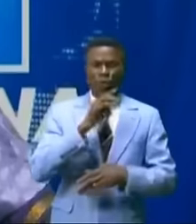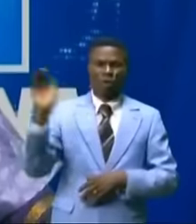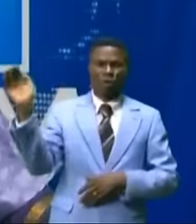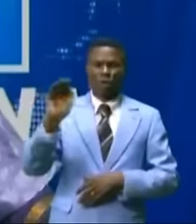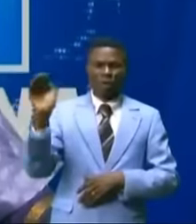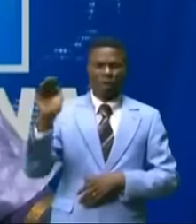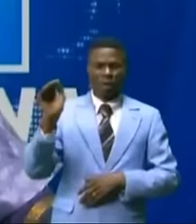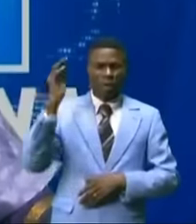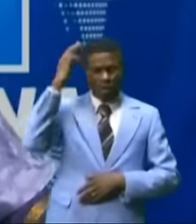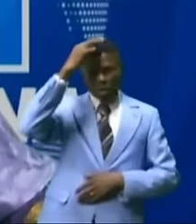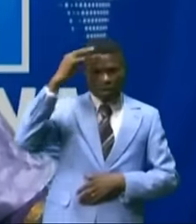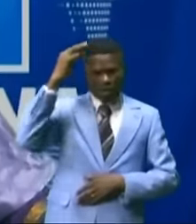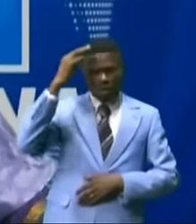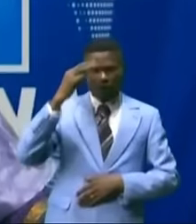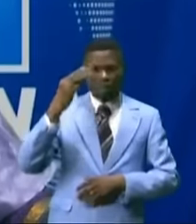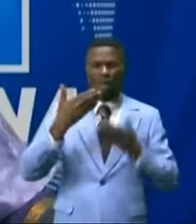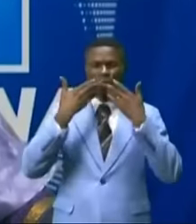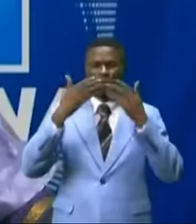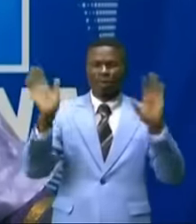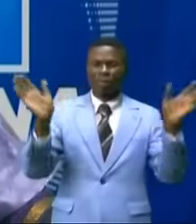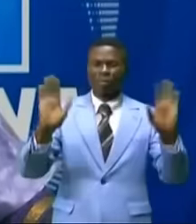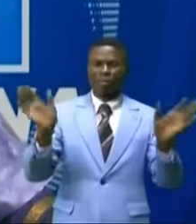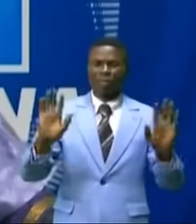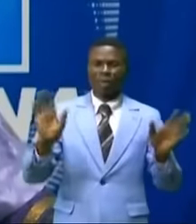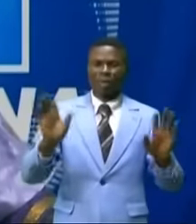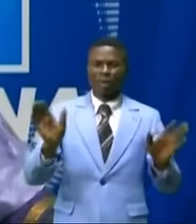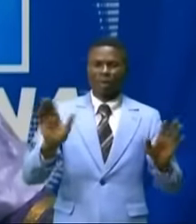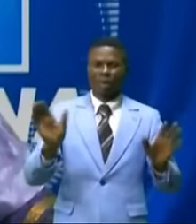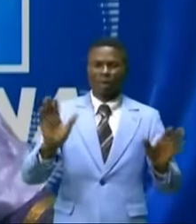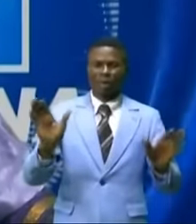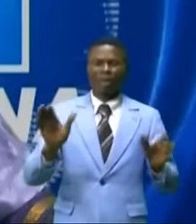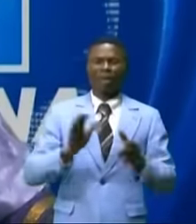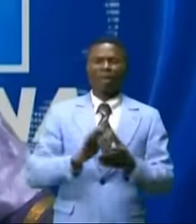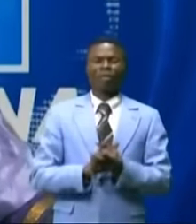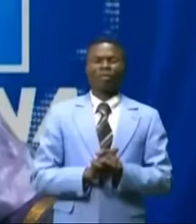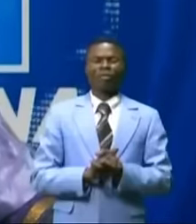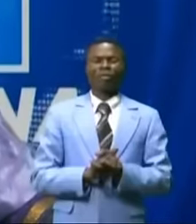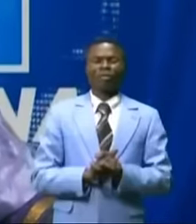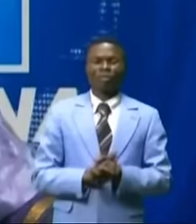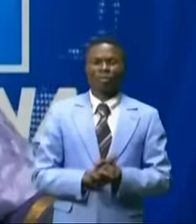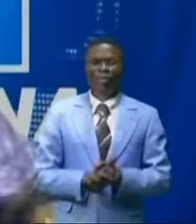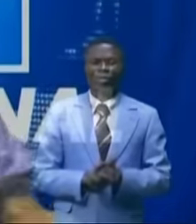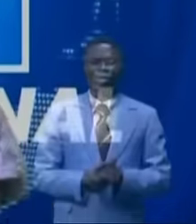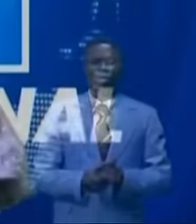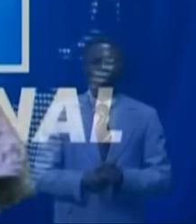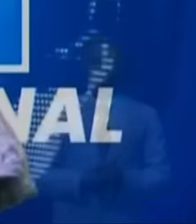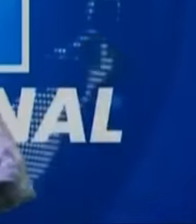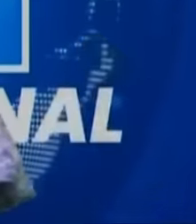à 23h, retrouvez Anita Luambwa pour une autre édition d'information. Au revoir et à demain.